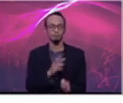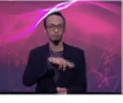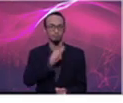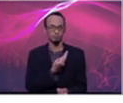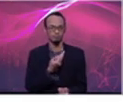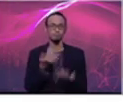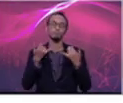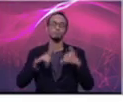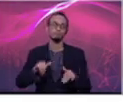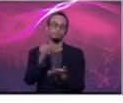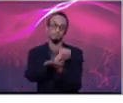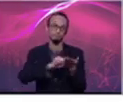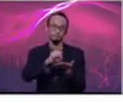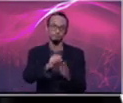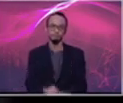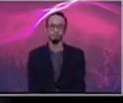masih dalam